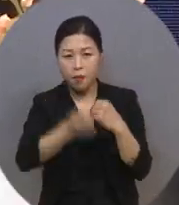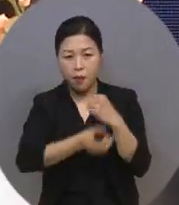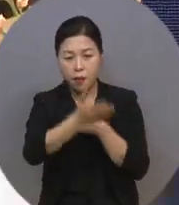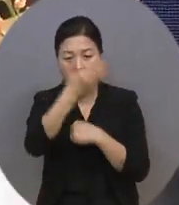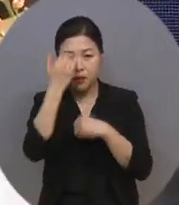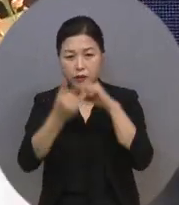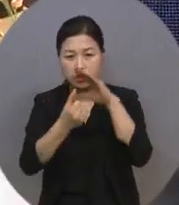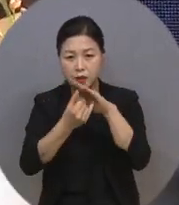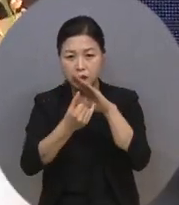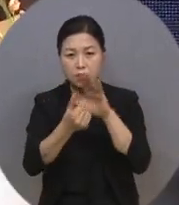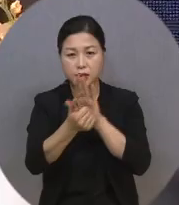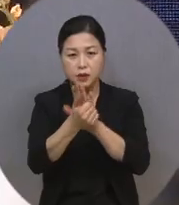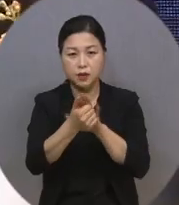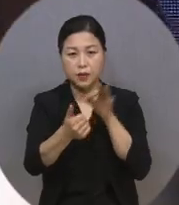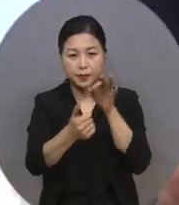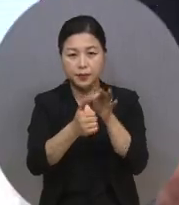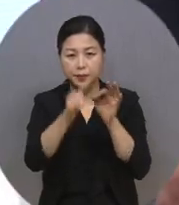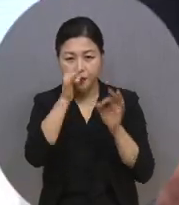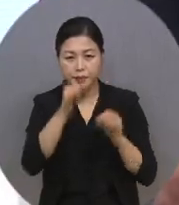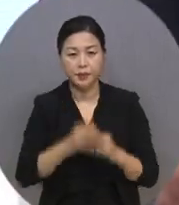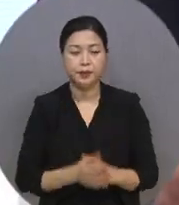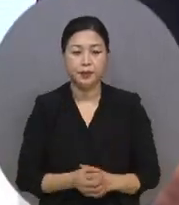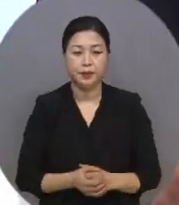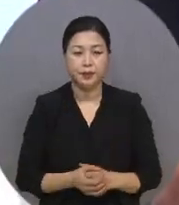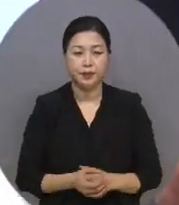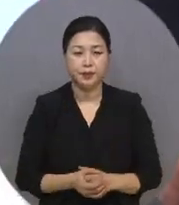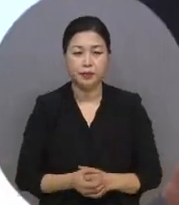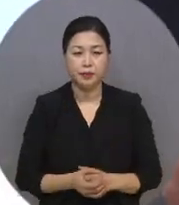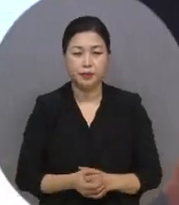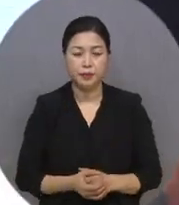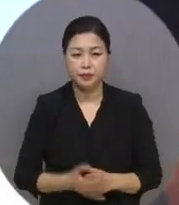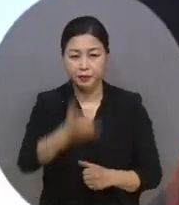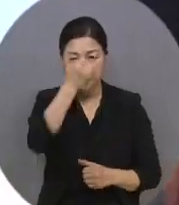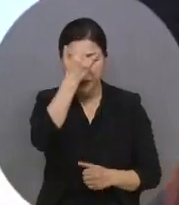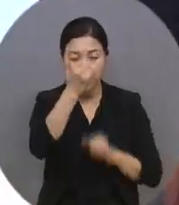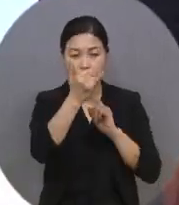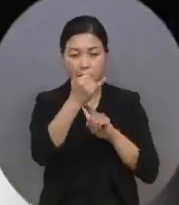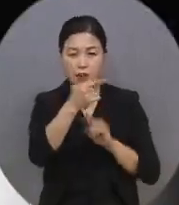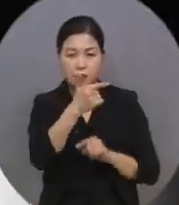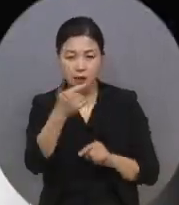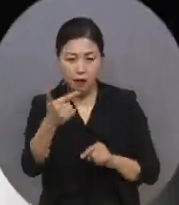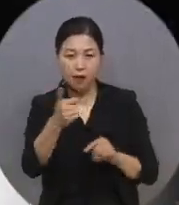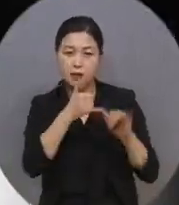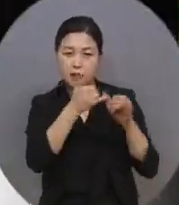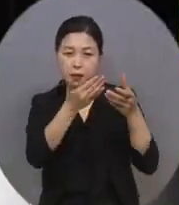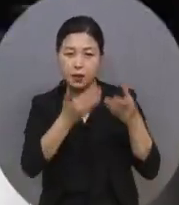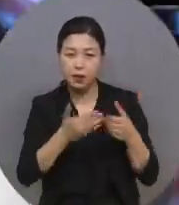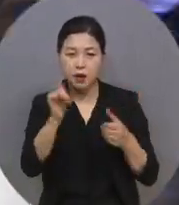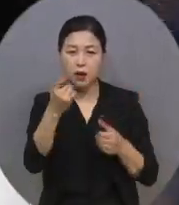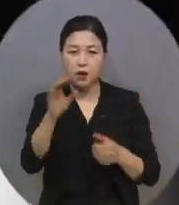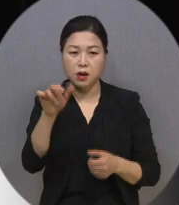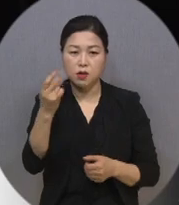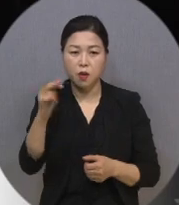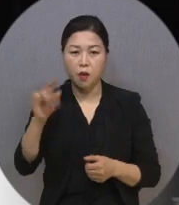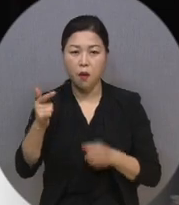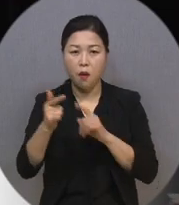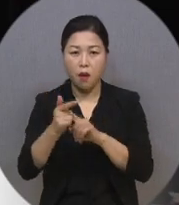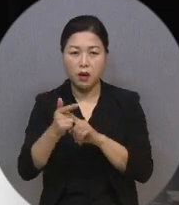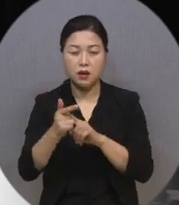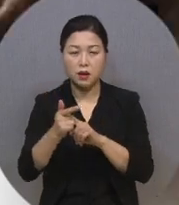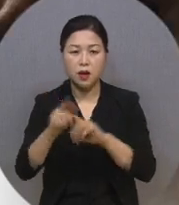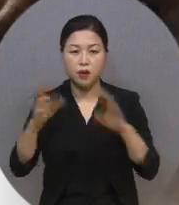장학금 수여식도 진행하였습니다. 지난해 충유의 대훈장은 황교안 전 국무총리가 수상함에